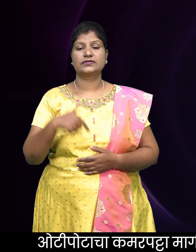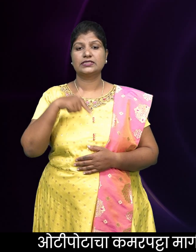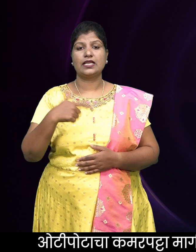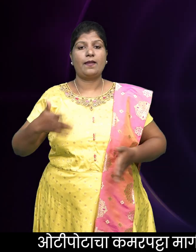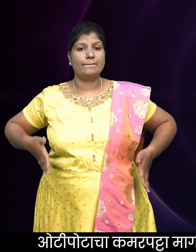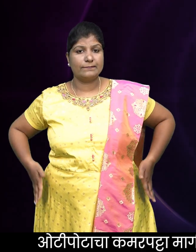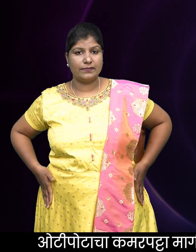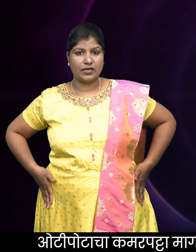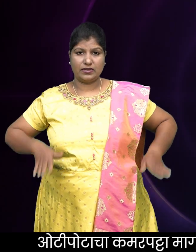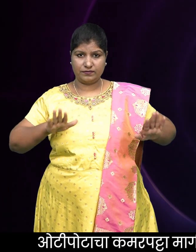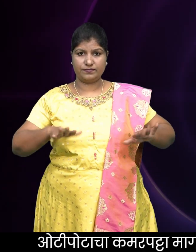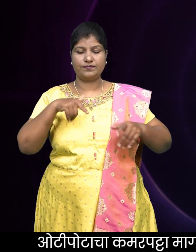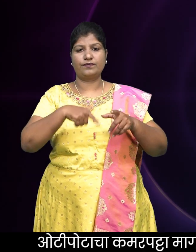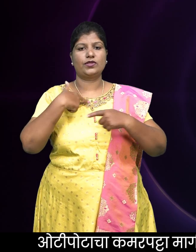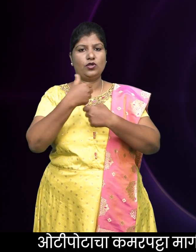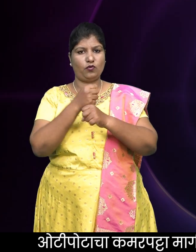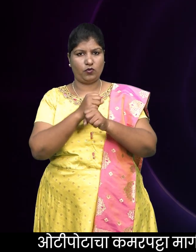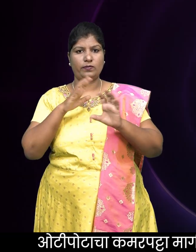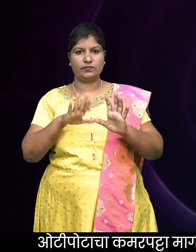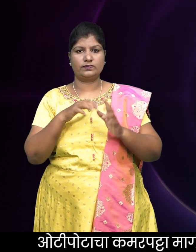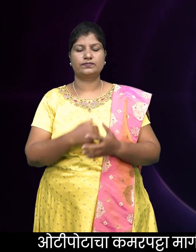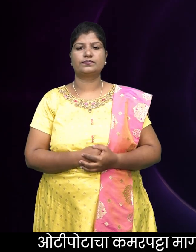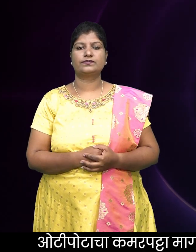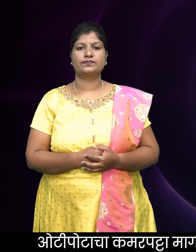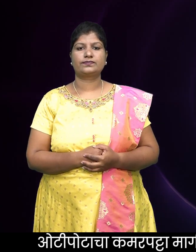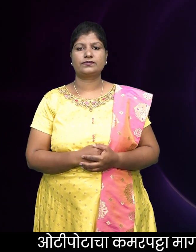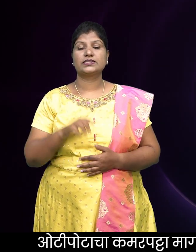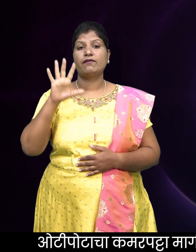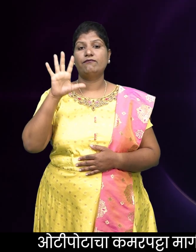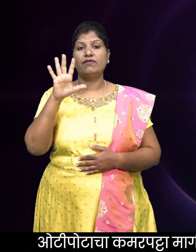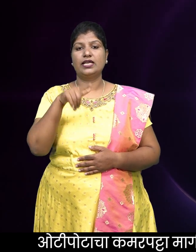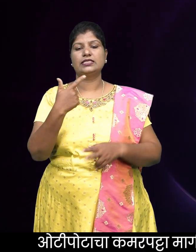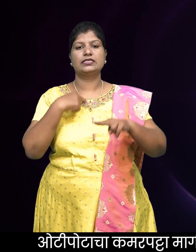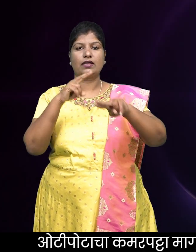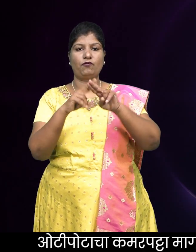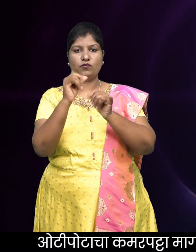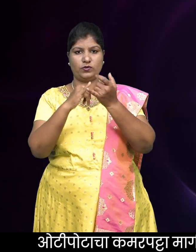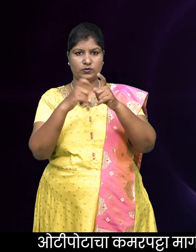ओटीपोटाचा कमरपट्टा मागील बाजूस 5 जोडलेल्या कशेरुकांसह तयार होतो